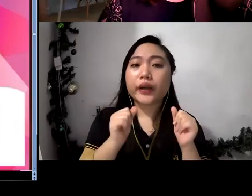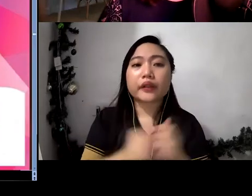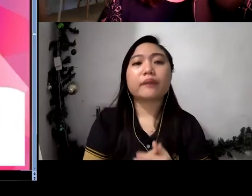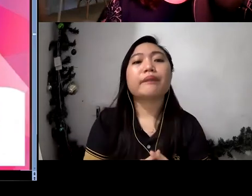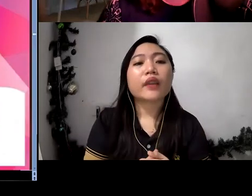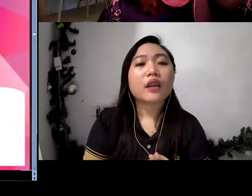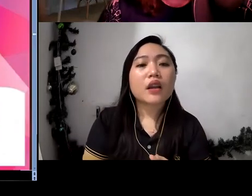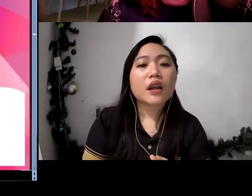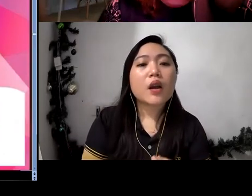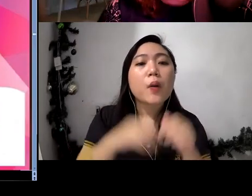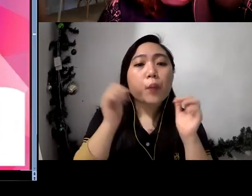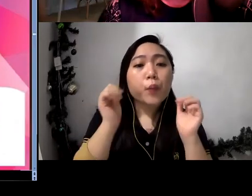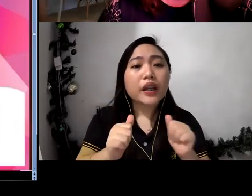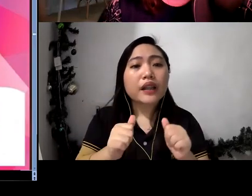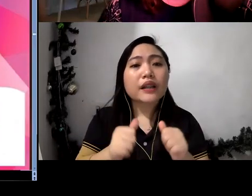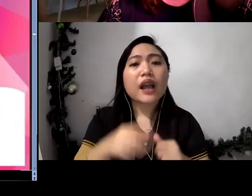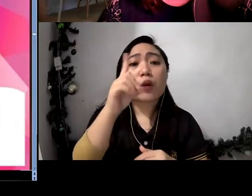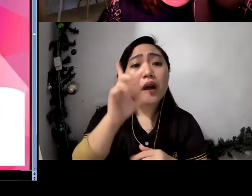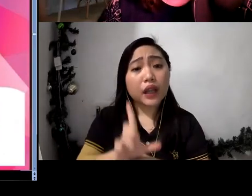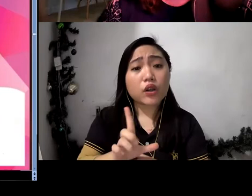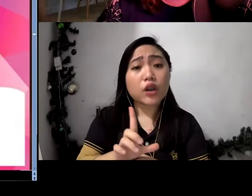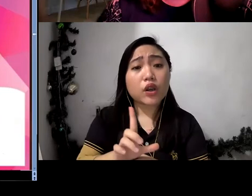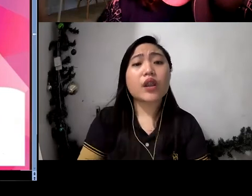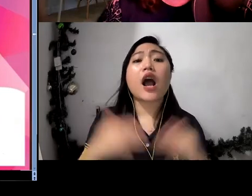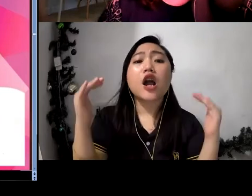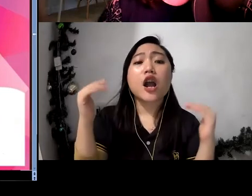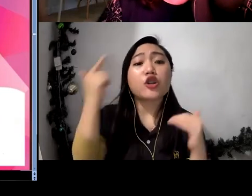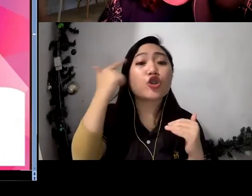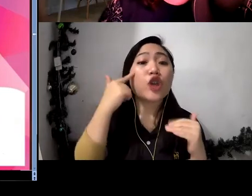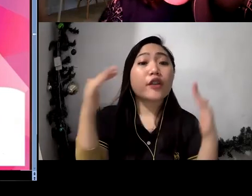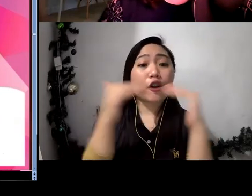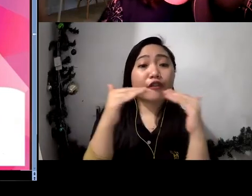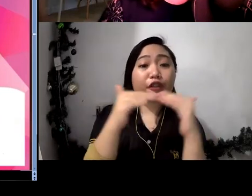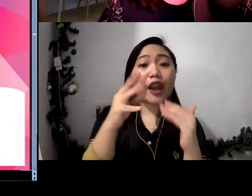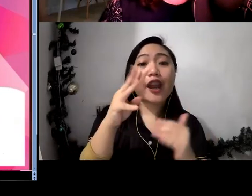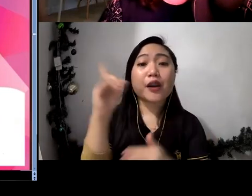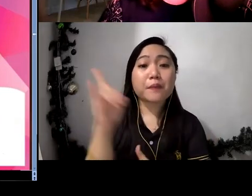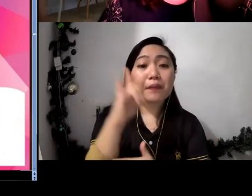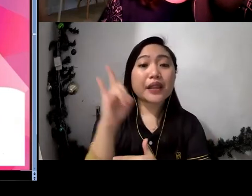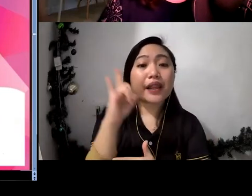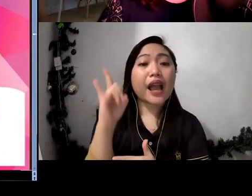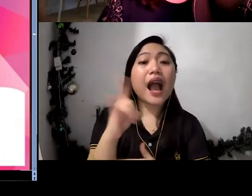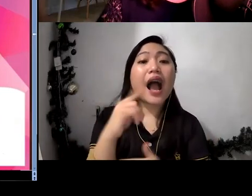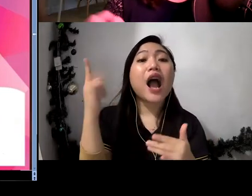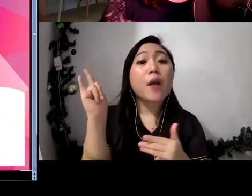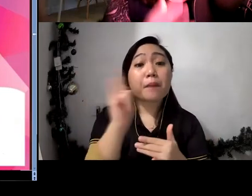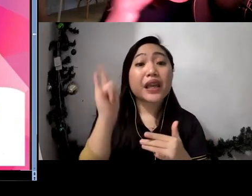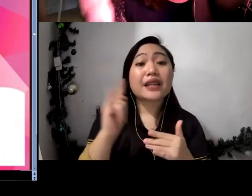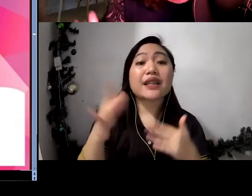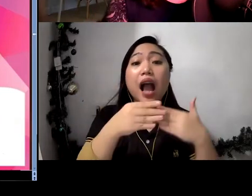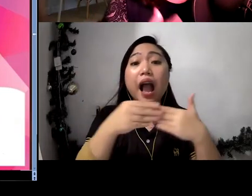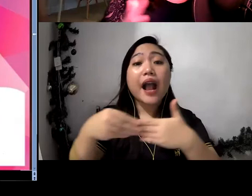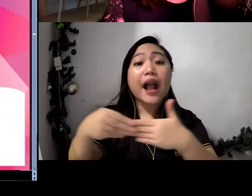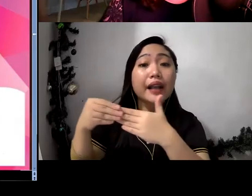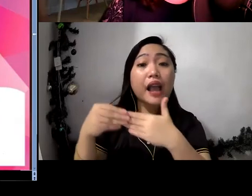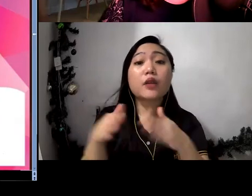consideration. Pwede na rin po tayong mag-download ng Gender Fair Media Guidebook, no? Ginawa po ito ng iba't ibang